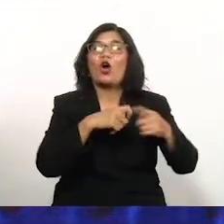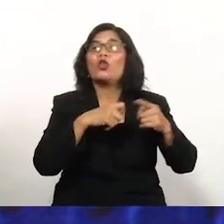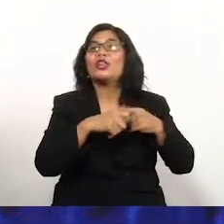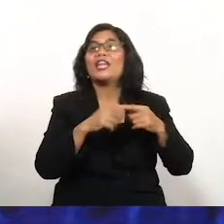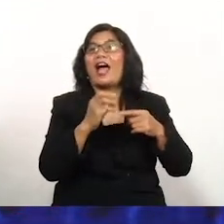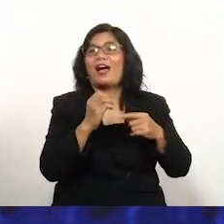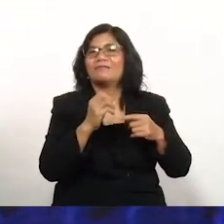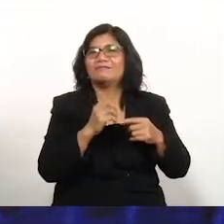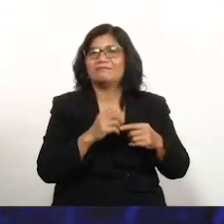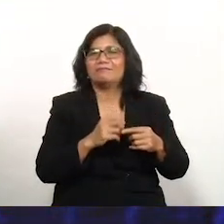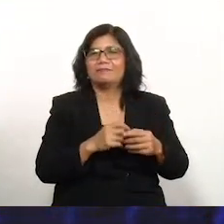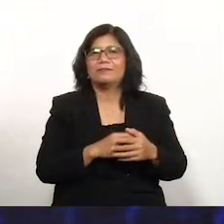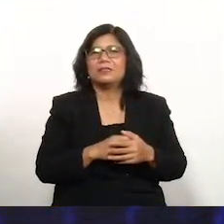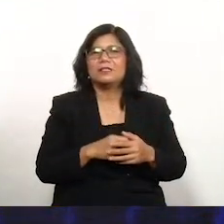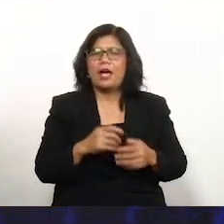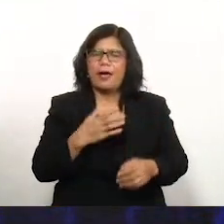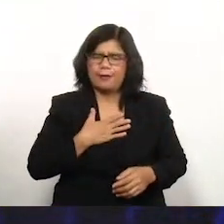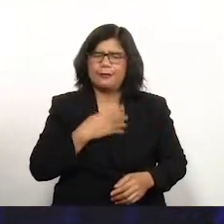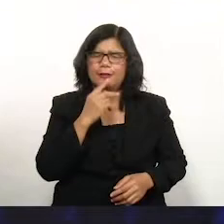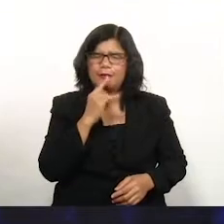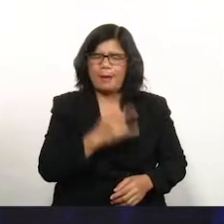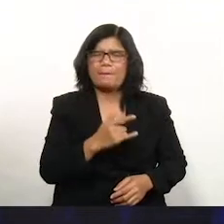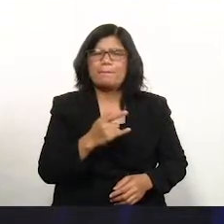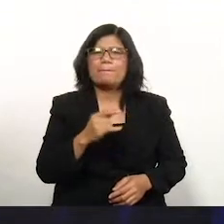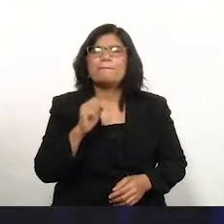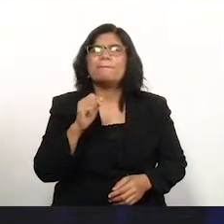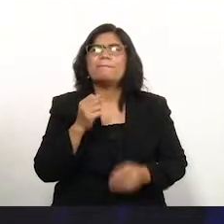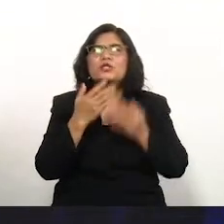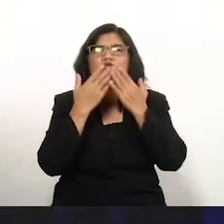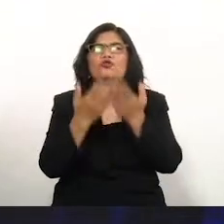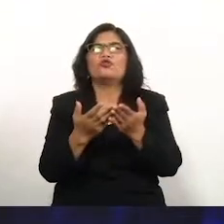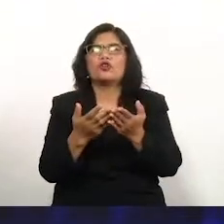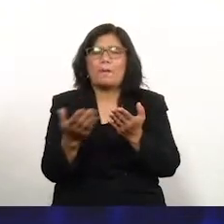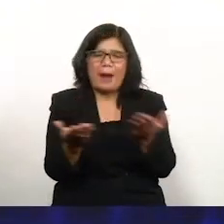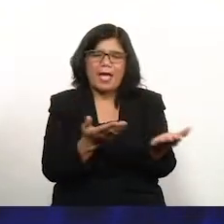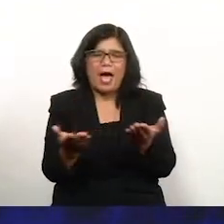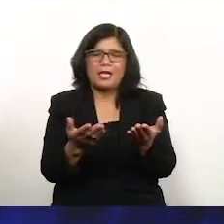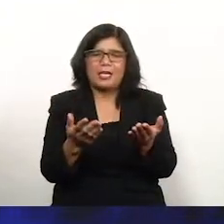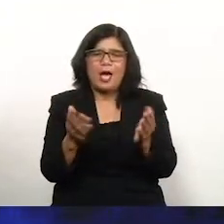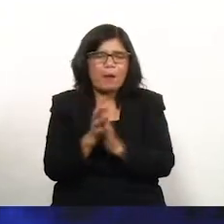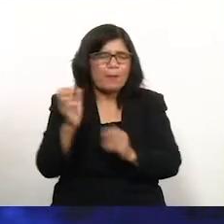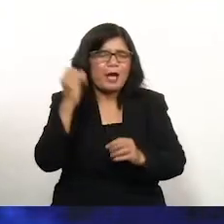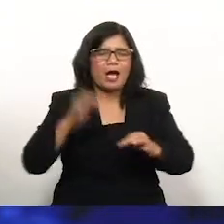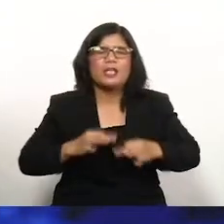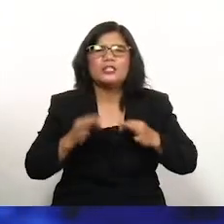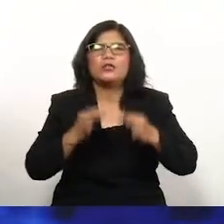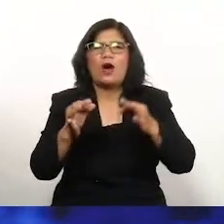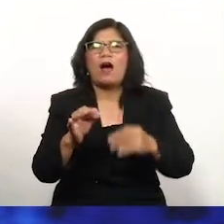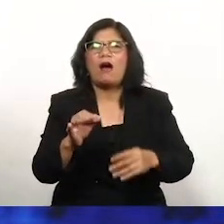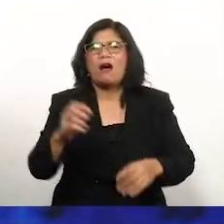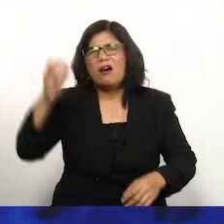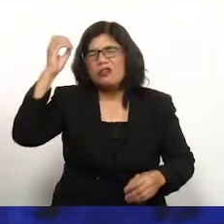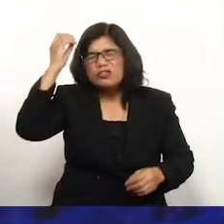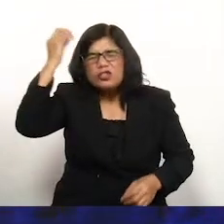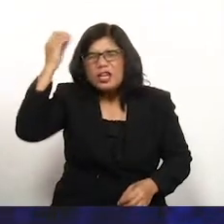bisa bersyukur Hai saya bisa bersaksi saya tetap bisa melayani serta bisa memenangkan jiwa dan saya tidak stres dengan